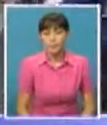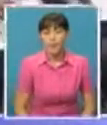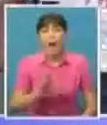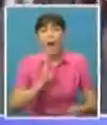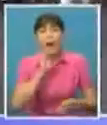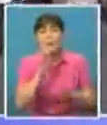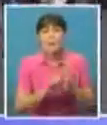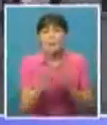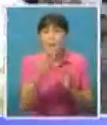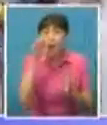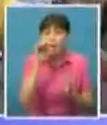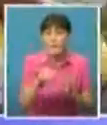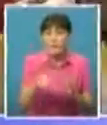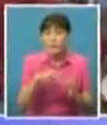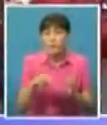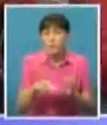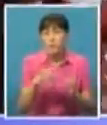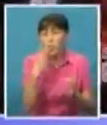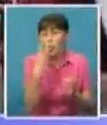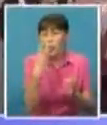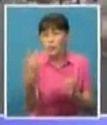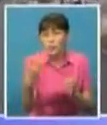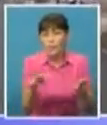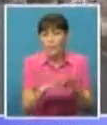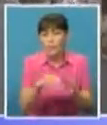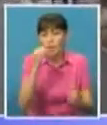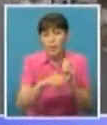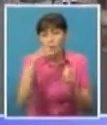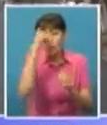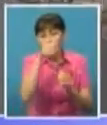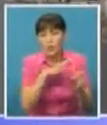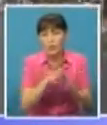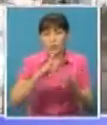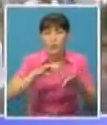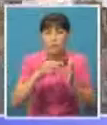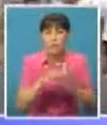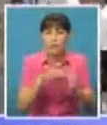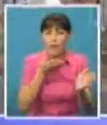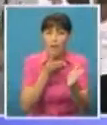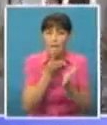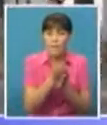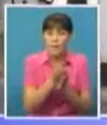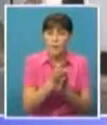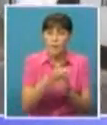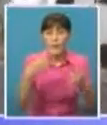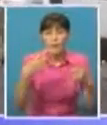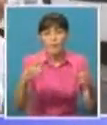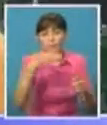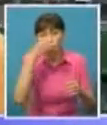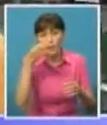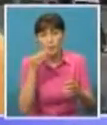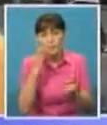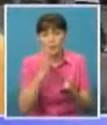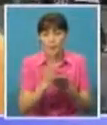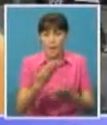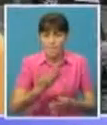Таңсәріден 2000-ға жуық түркістандық өрендер 3 шақырым жерді жүгіріп өтті. Жыл сайын өткізілетін жоба болғандықтан бұл бағытта өрендердің бірқатар тәжірибесі бар.